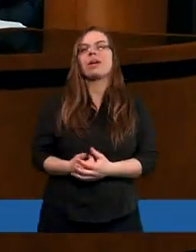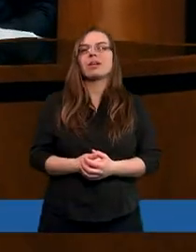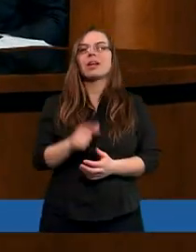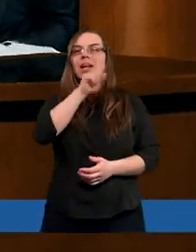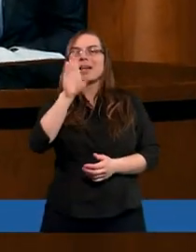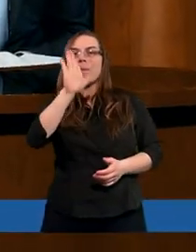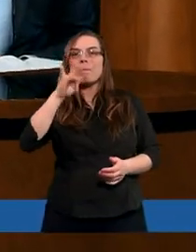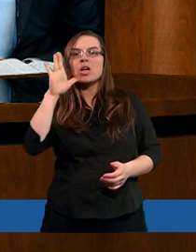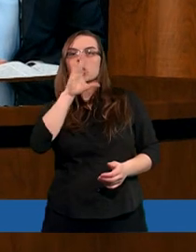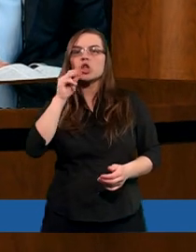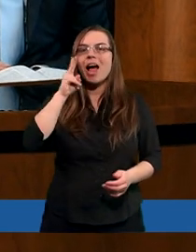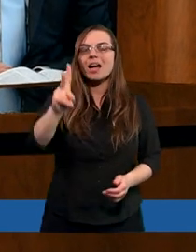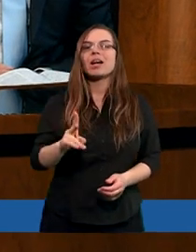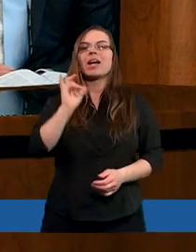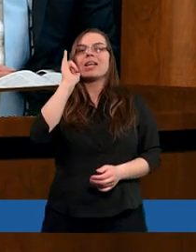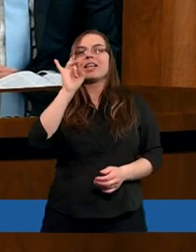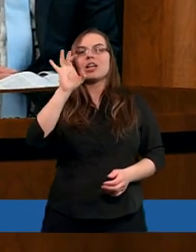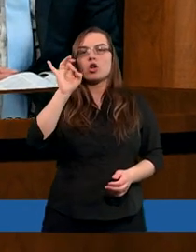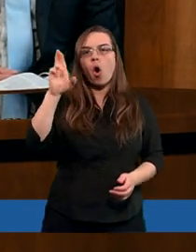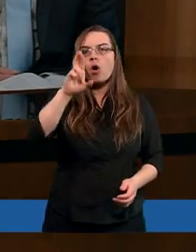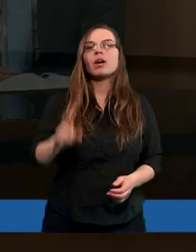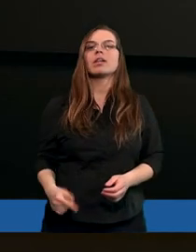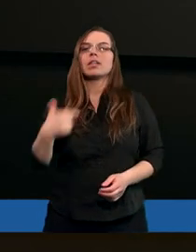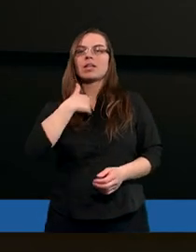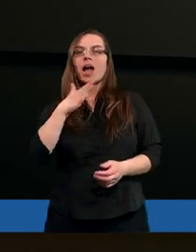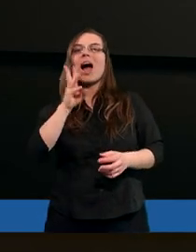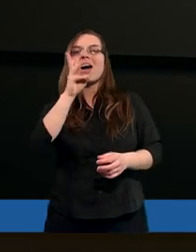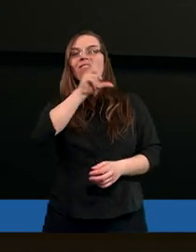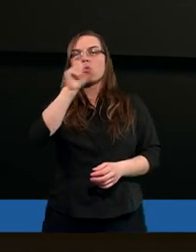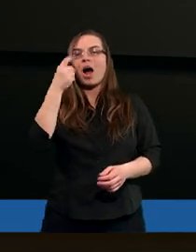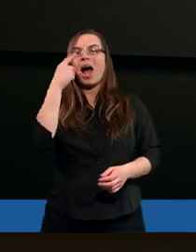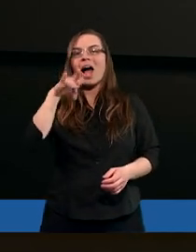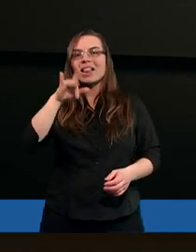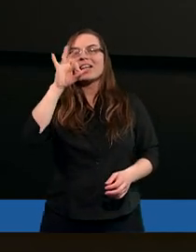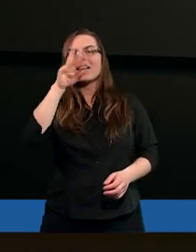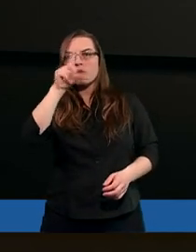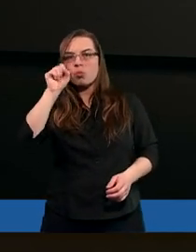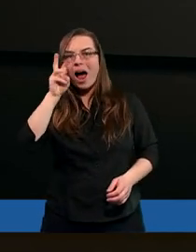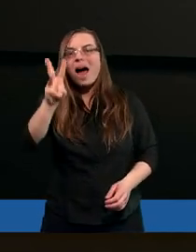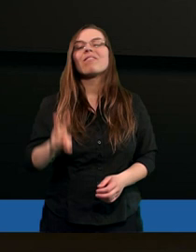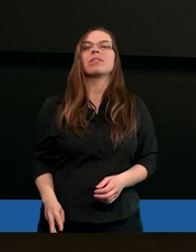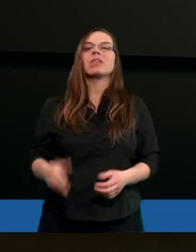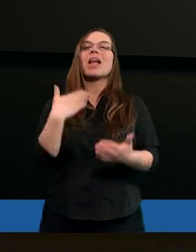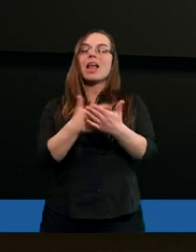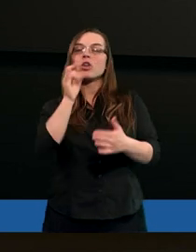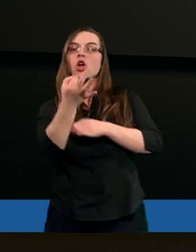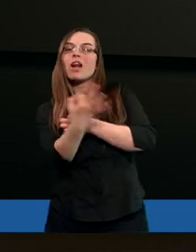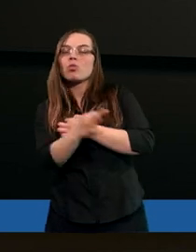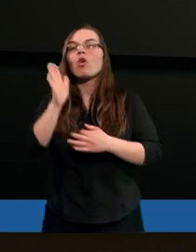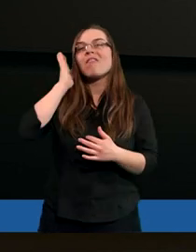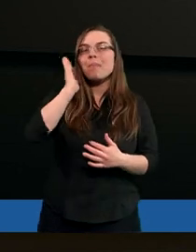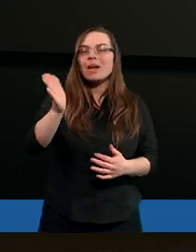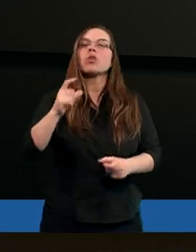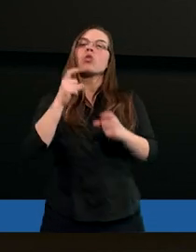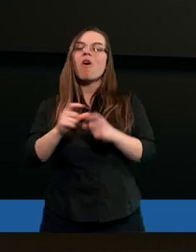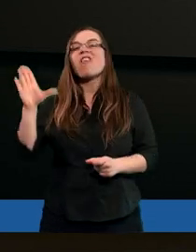Zbyszek, Igor i ja Władysław. Dlatego, że studiować będziemy